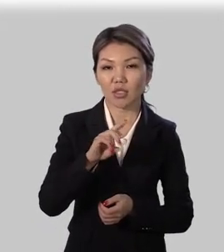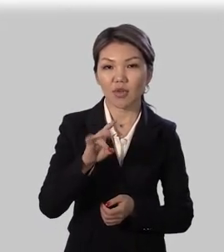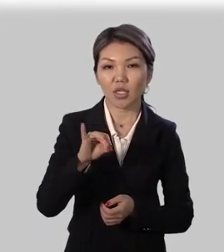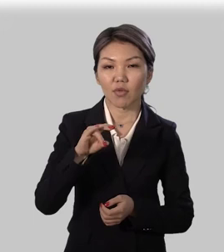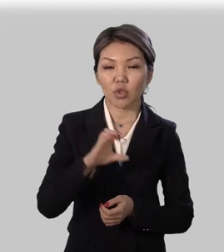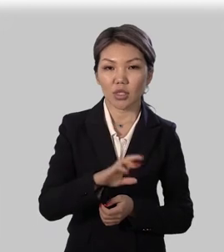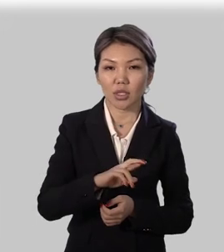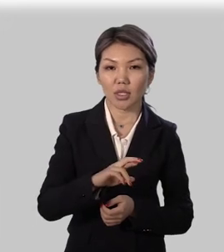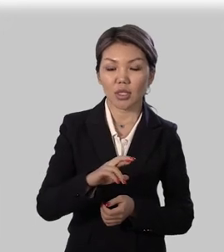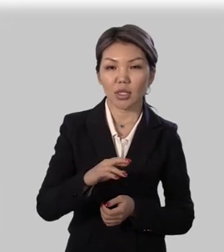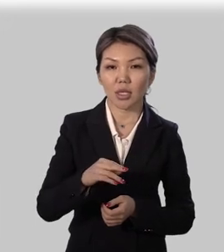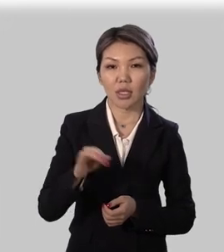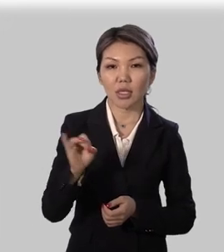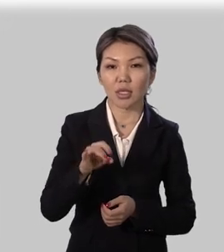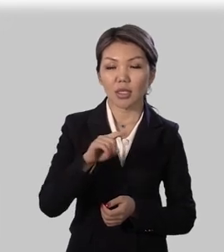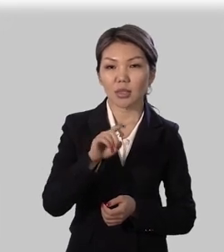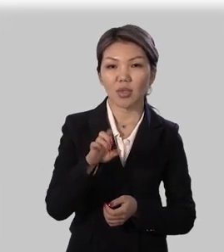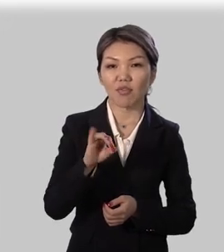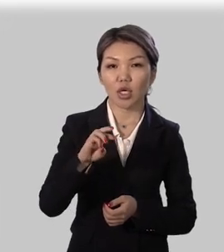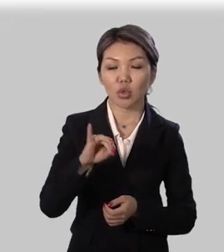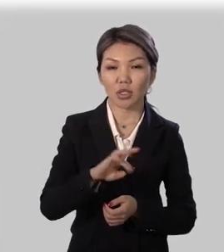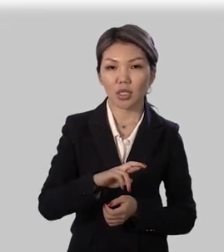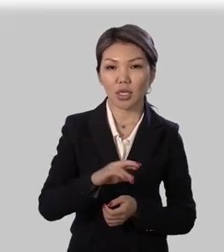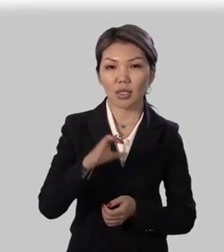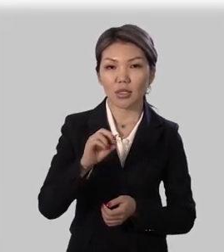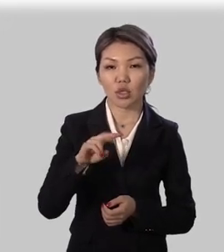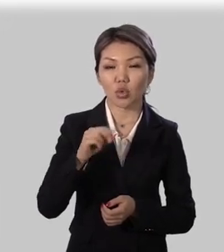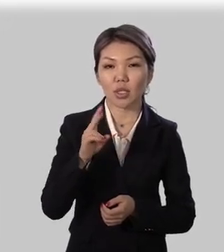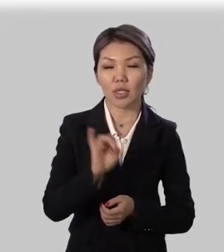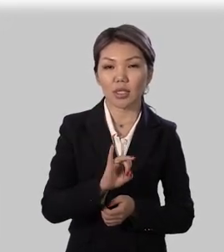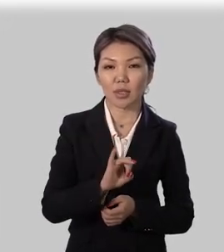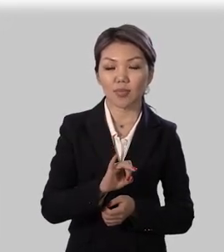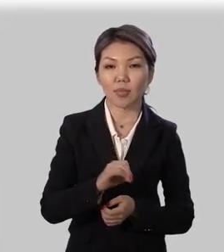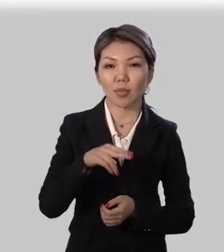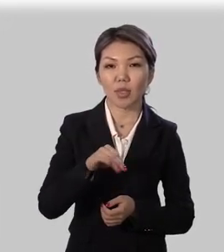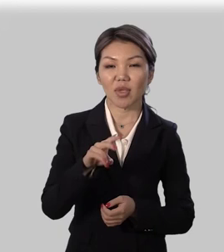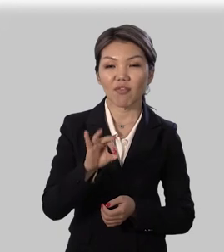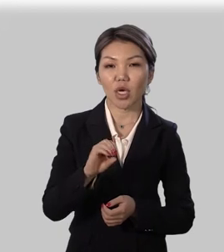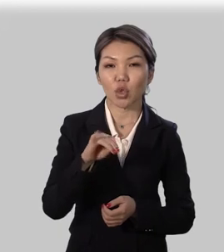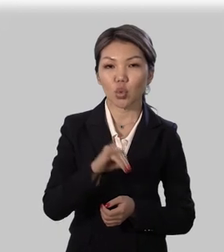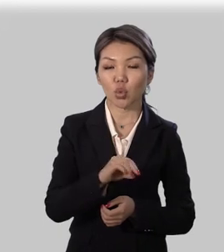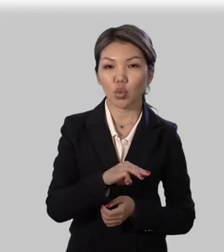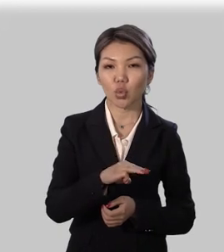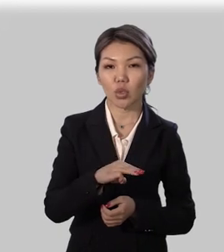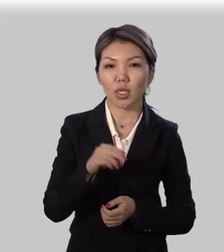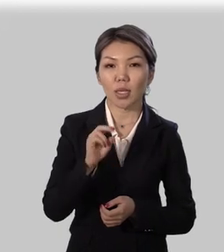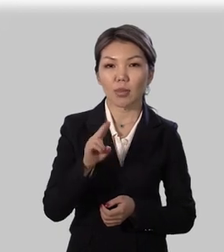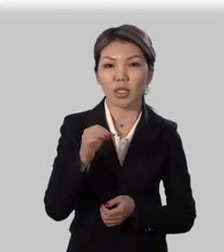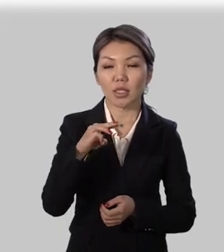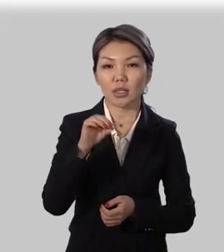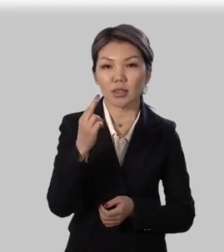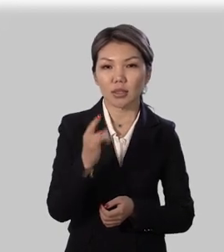разбиваются сосульки заливаются овсянки подпевая птицы и капель